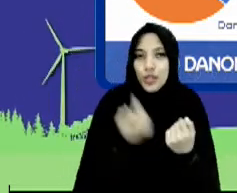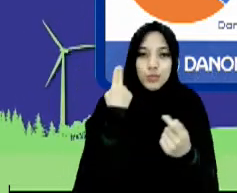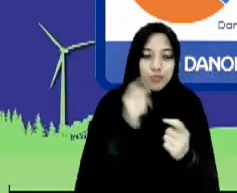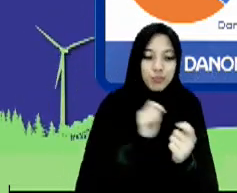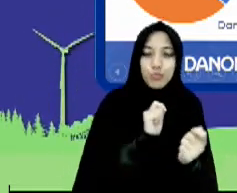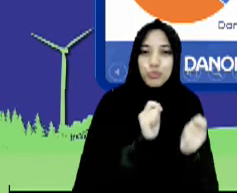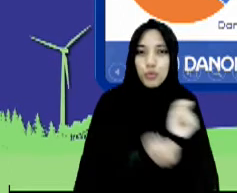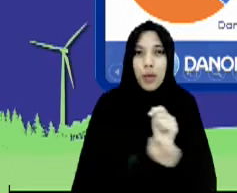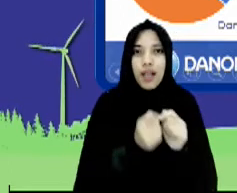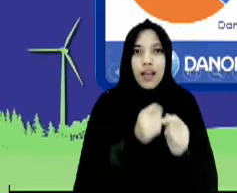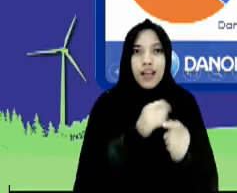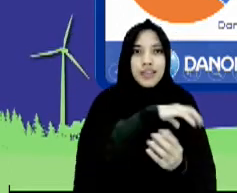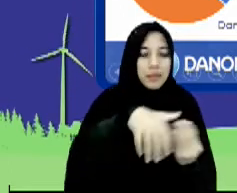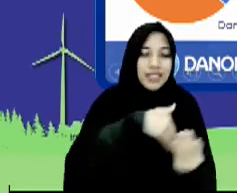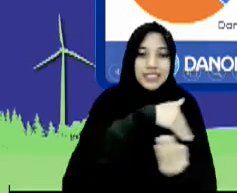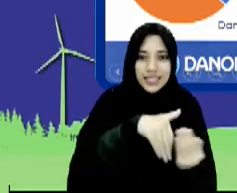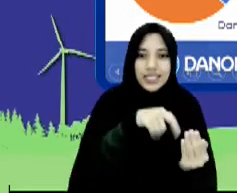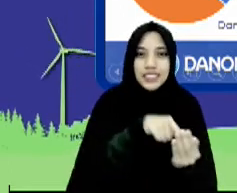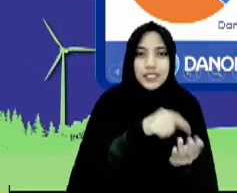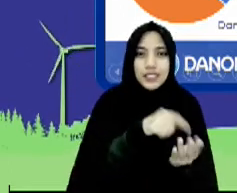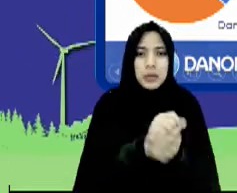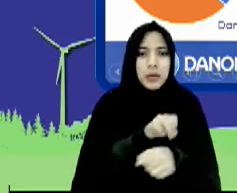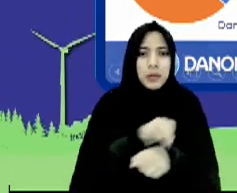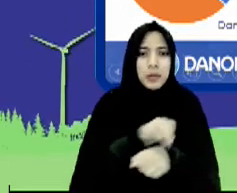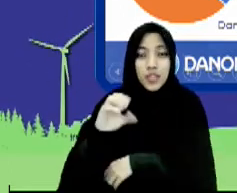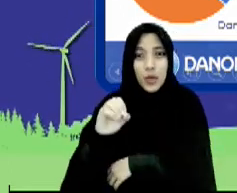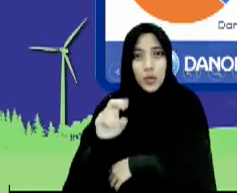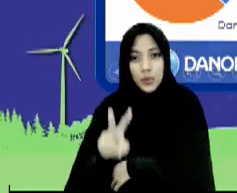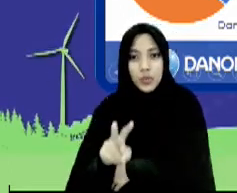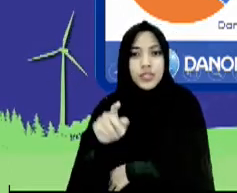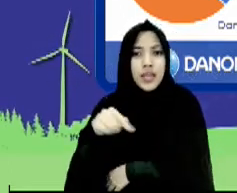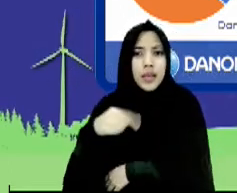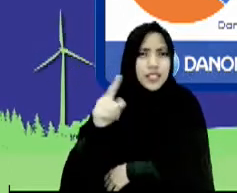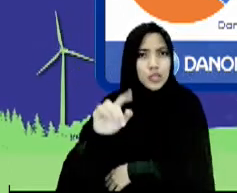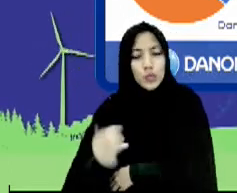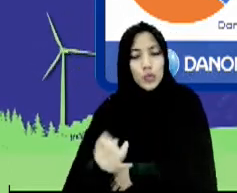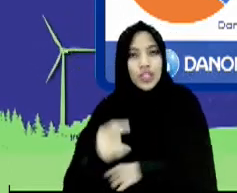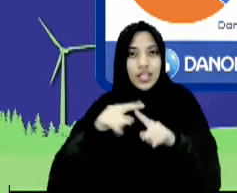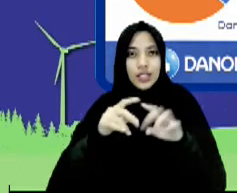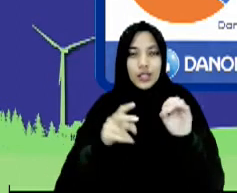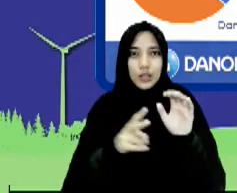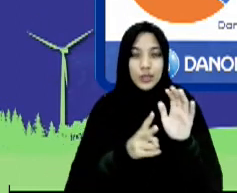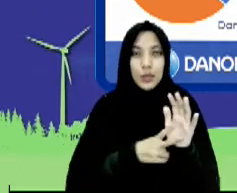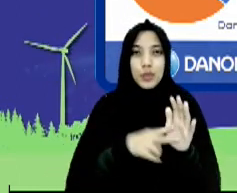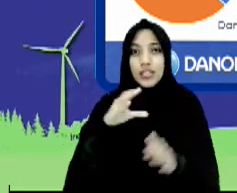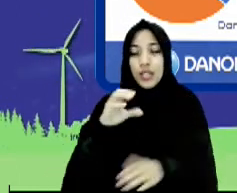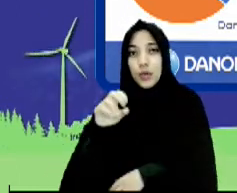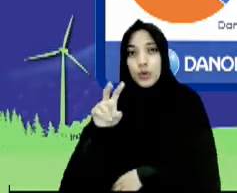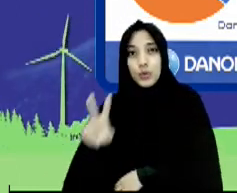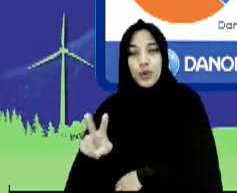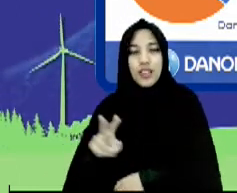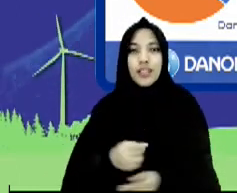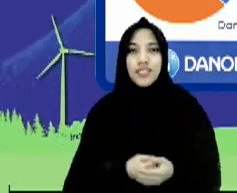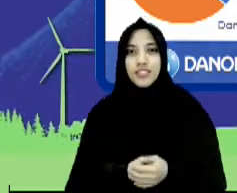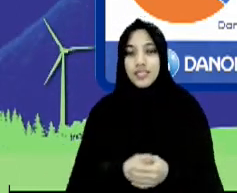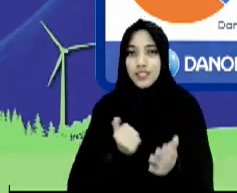itu juga kontribusinya ke CO2 sangat besar hingga 1 juta ton Co dan EE tapi selain itu juga ee sebenarnya di dalam eh